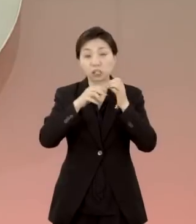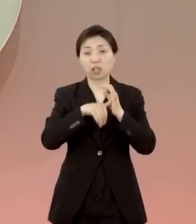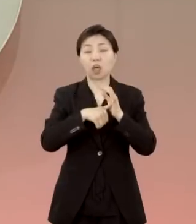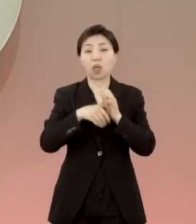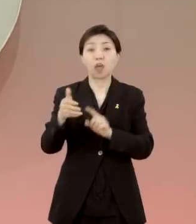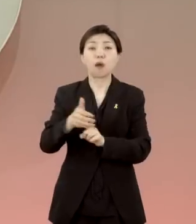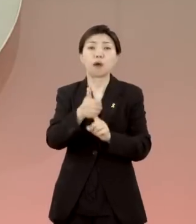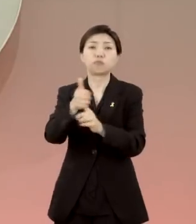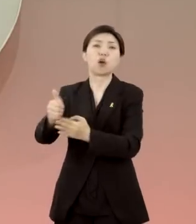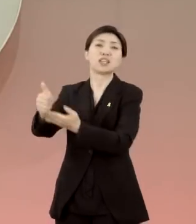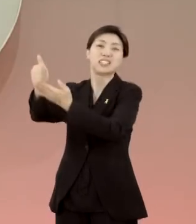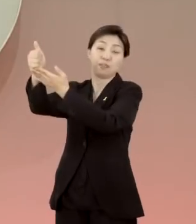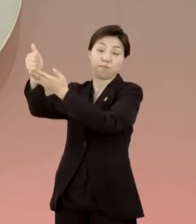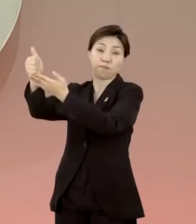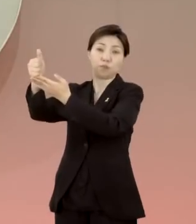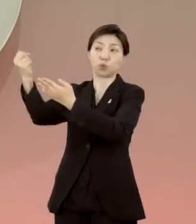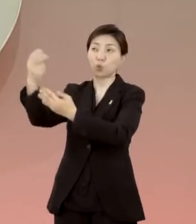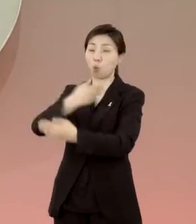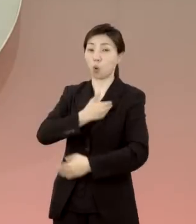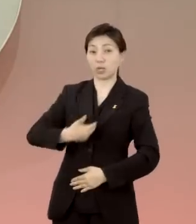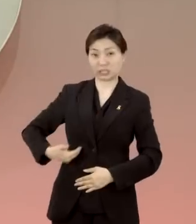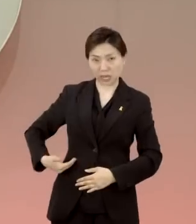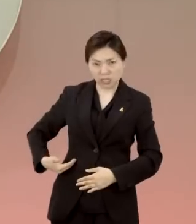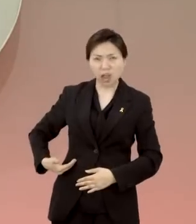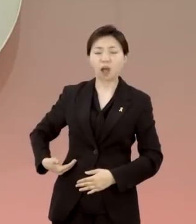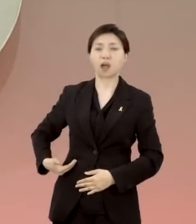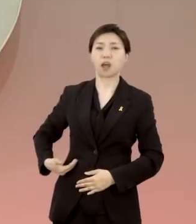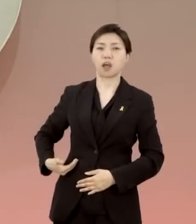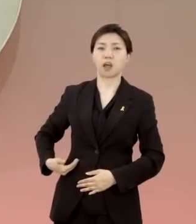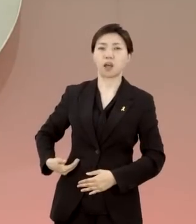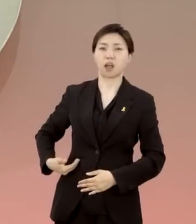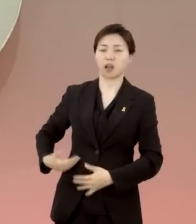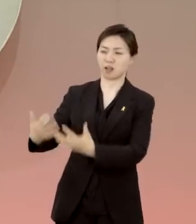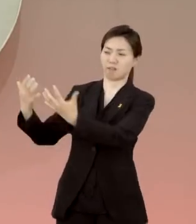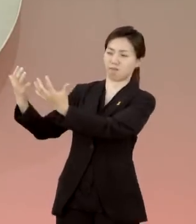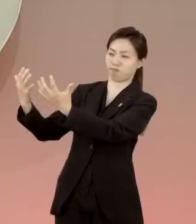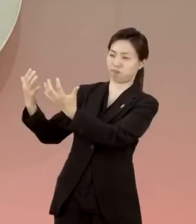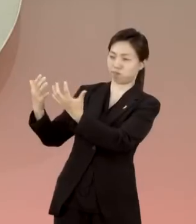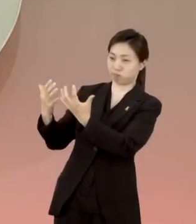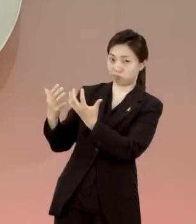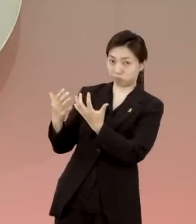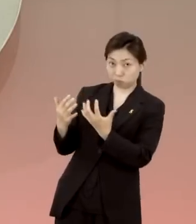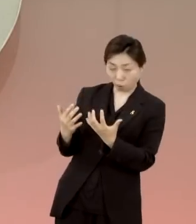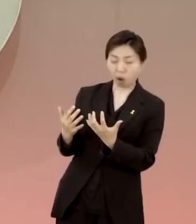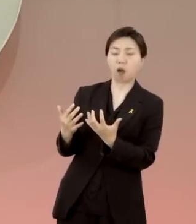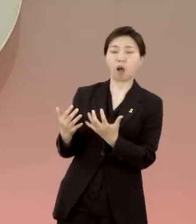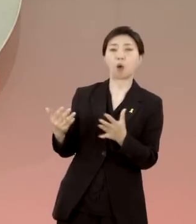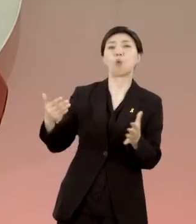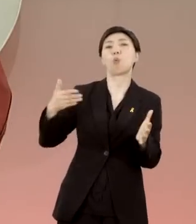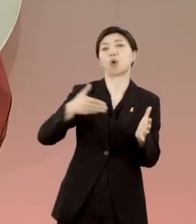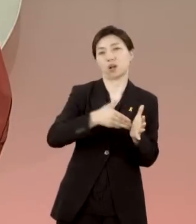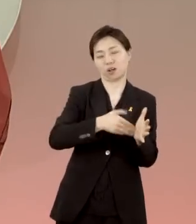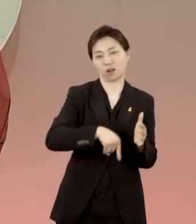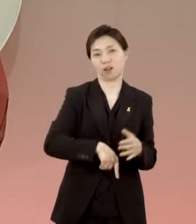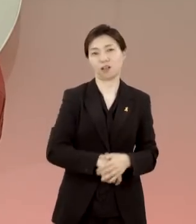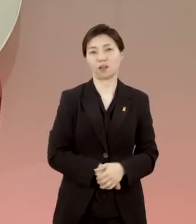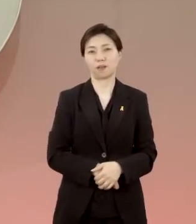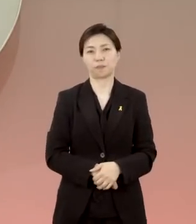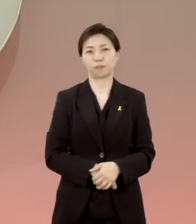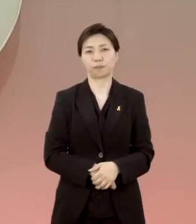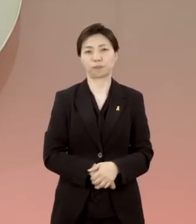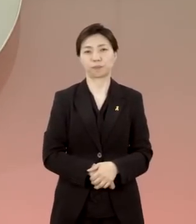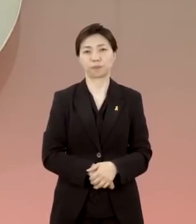또 울고 있을 때 부처님과 석가모니 부처님과 거룩한 제자분들이 그 자리에 도착을